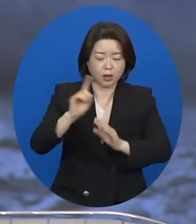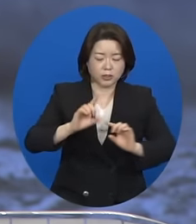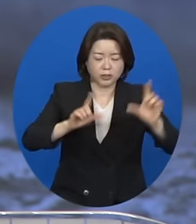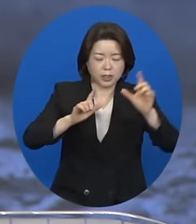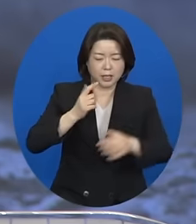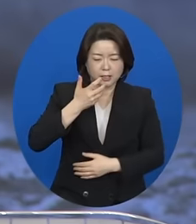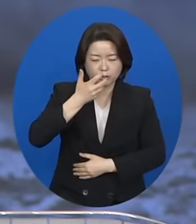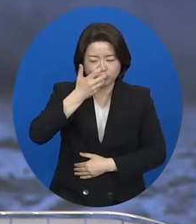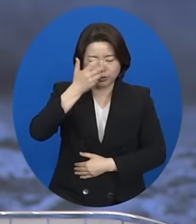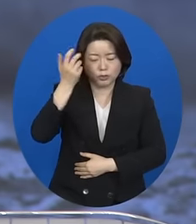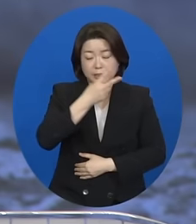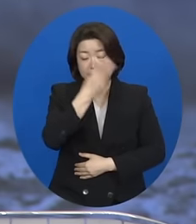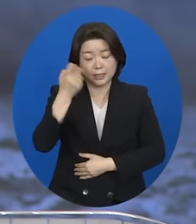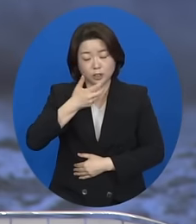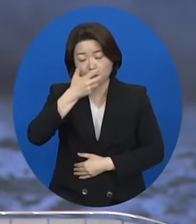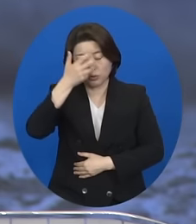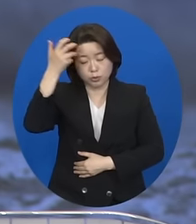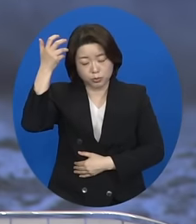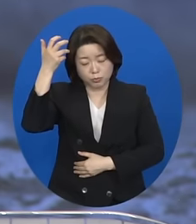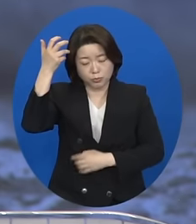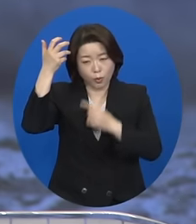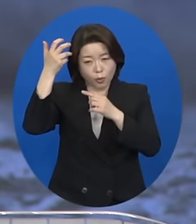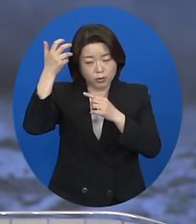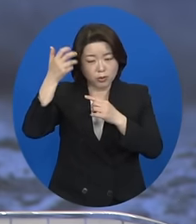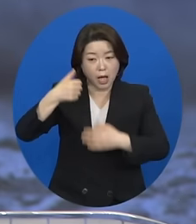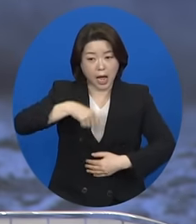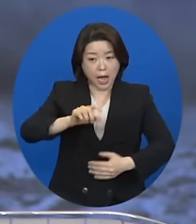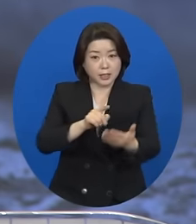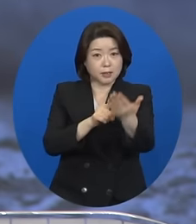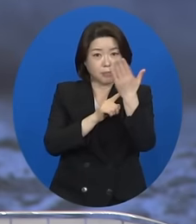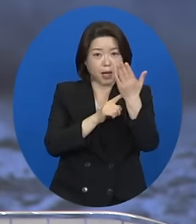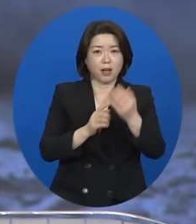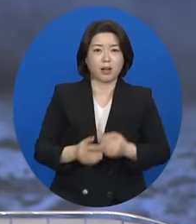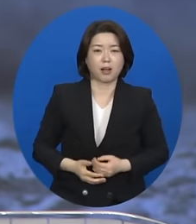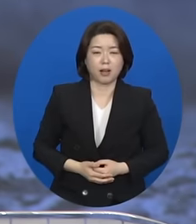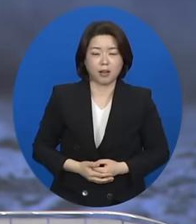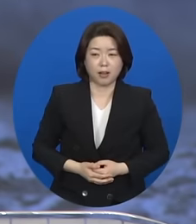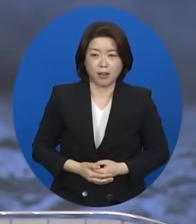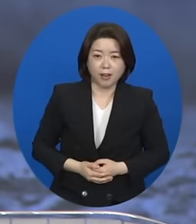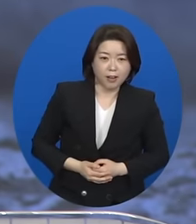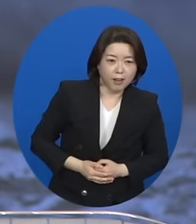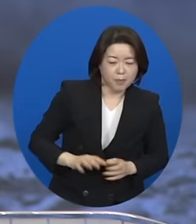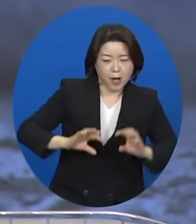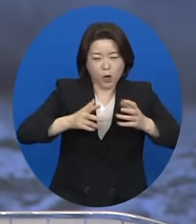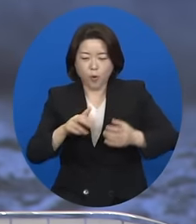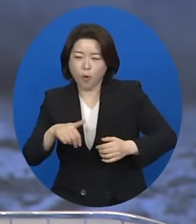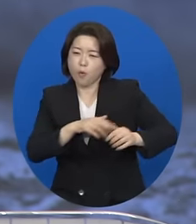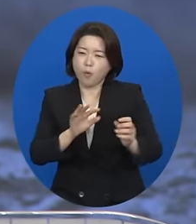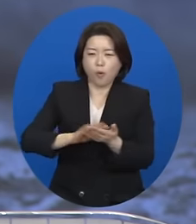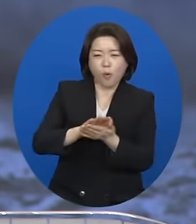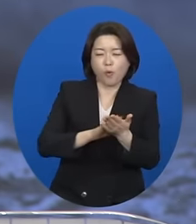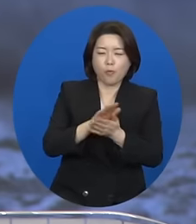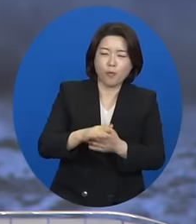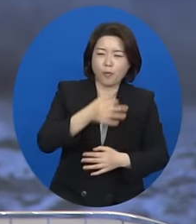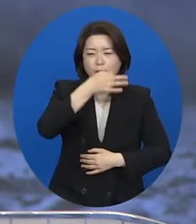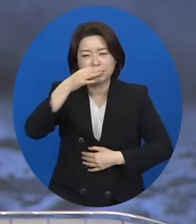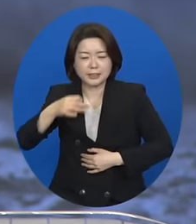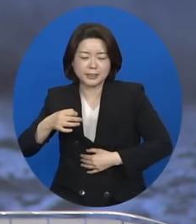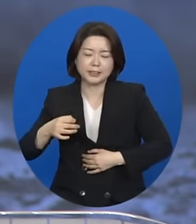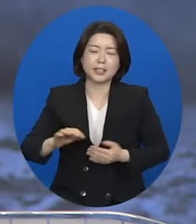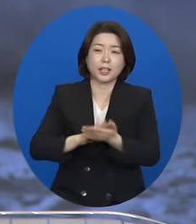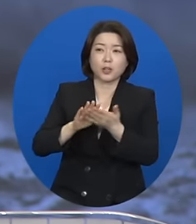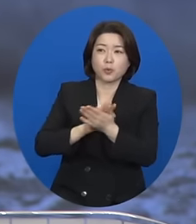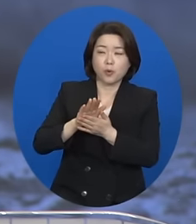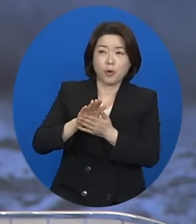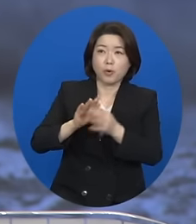꿈을는데 아들이 나왔어요 근데 아들이를 하면서 신나게 잘 지내고 있는 겁니다 그러면서 어떤 분이 자기에게